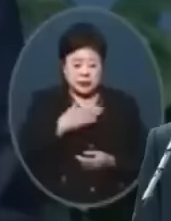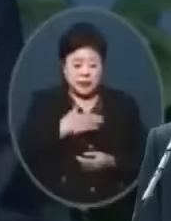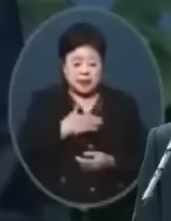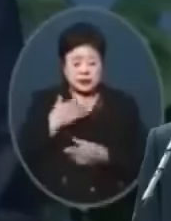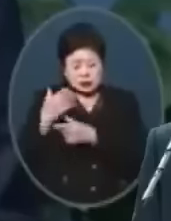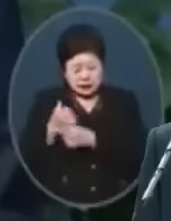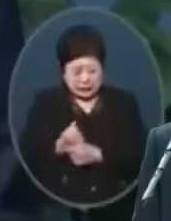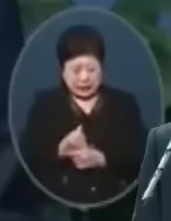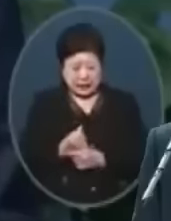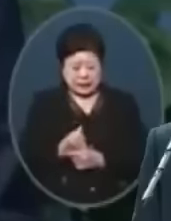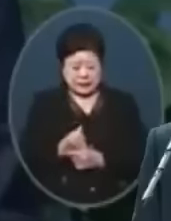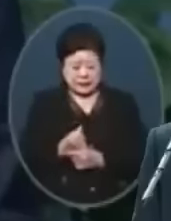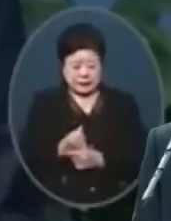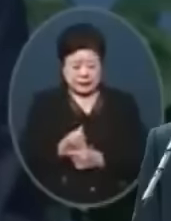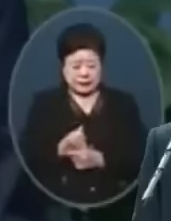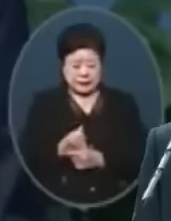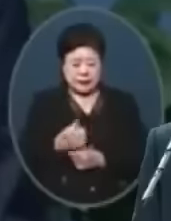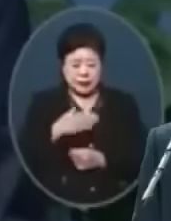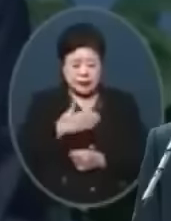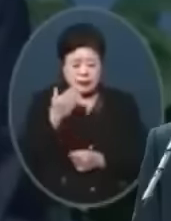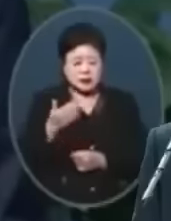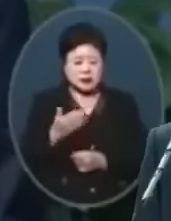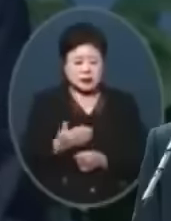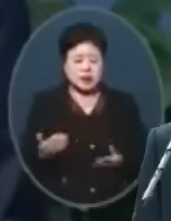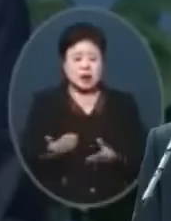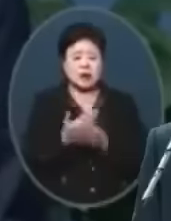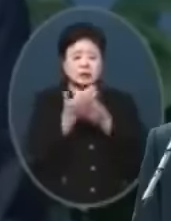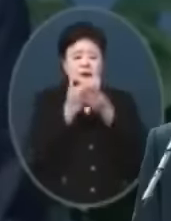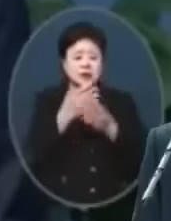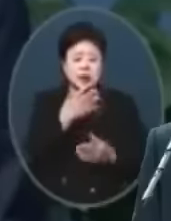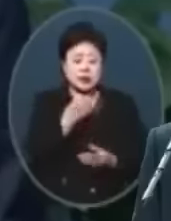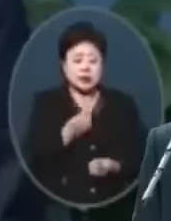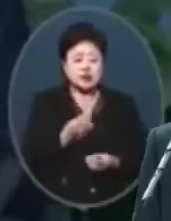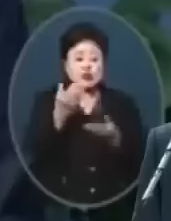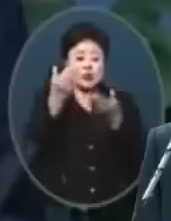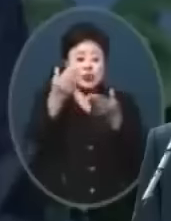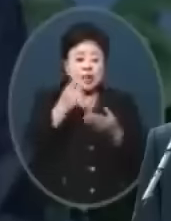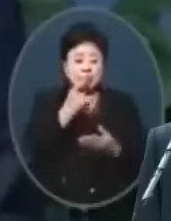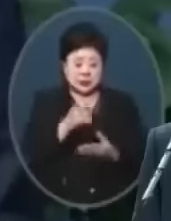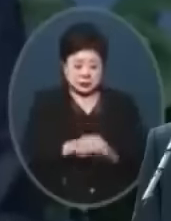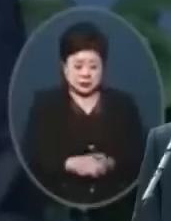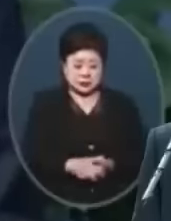나를 의지하라. 나는 너희를 번창케 하는 아브라함의 축복이다.